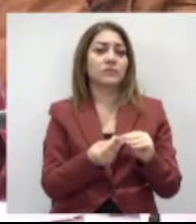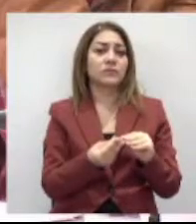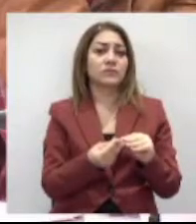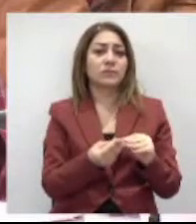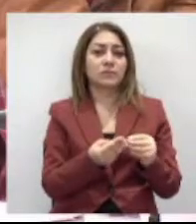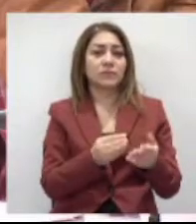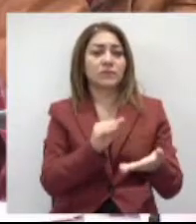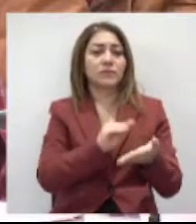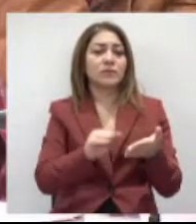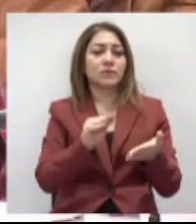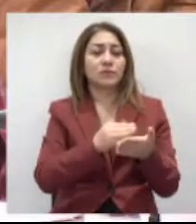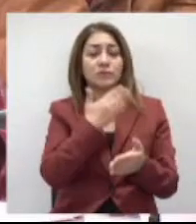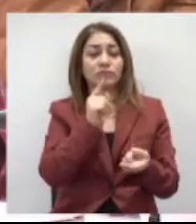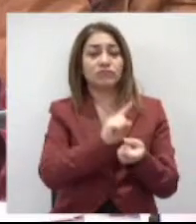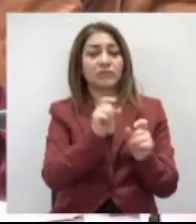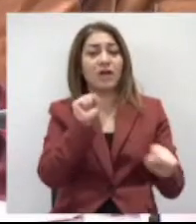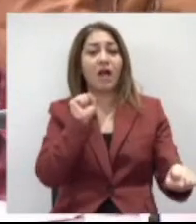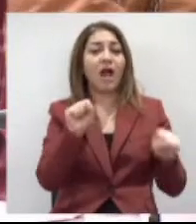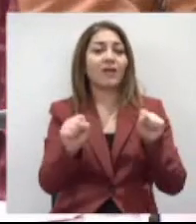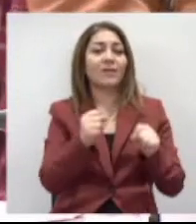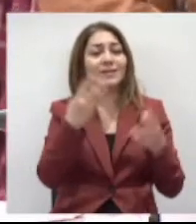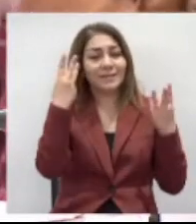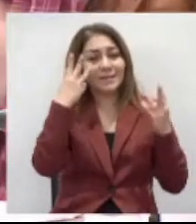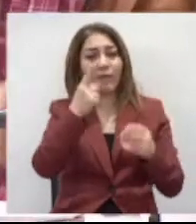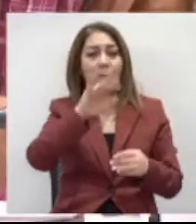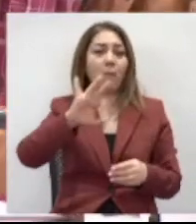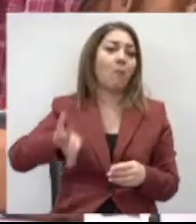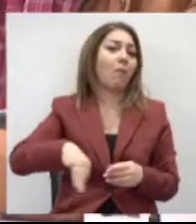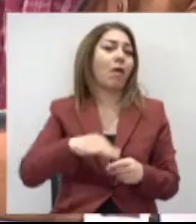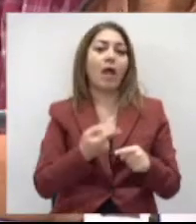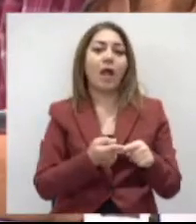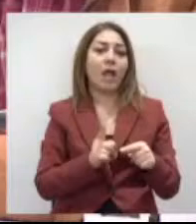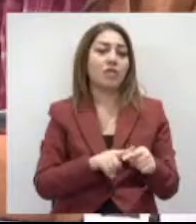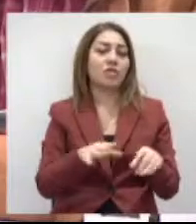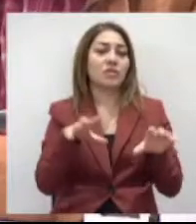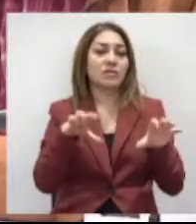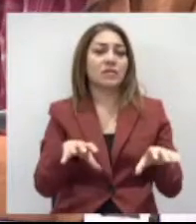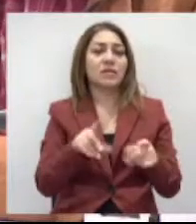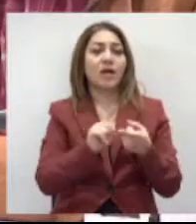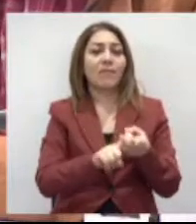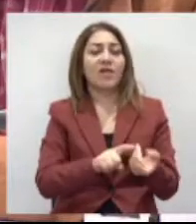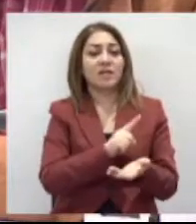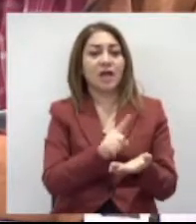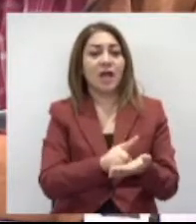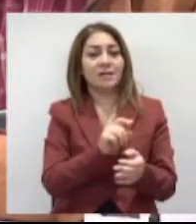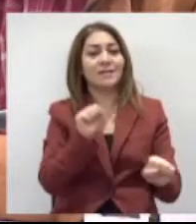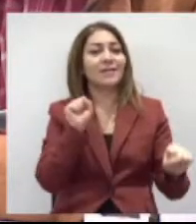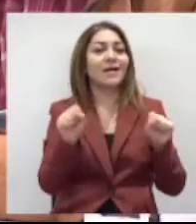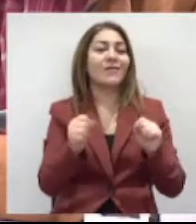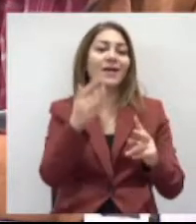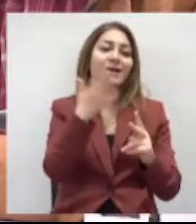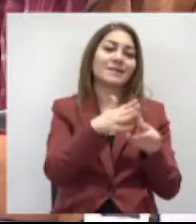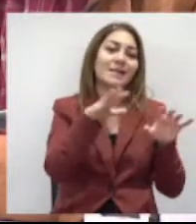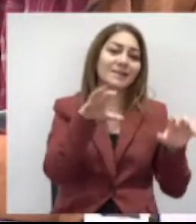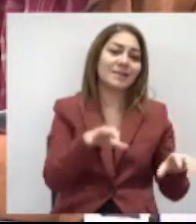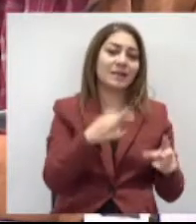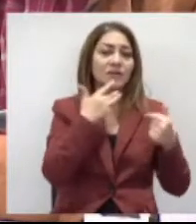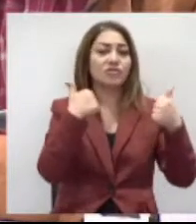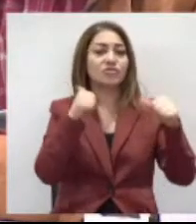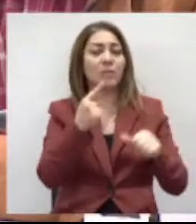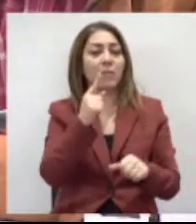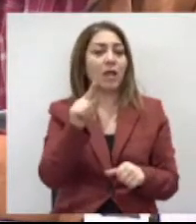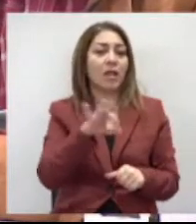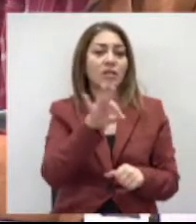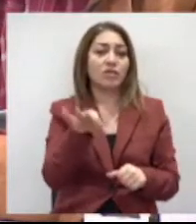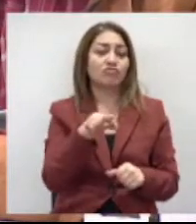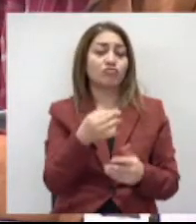այնինչ կառավարման ձևի հետ կապված հարցը չի հանգում միայն, ասենք, օրենսդիր ու գործադիր իշխանություններին